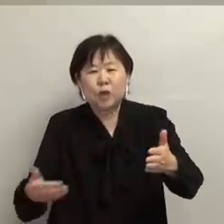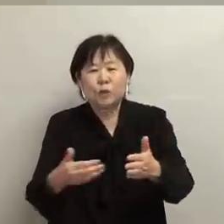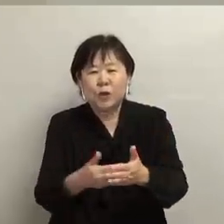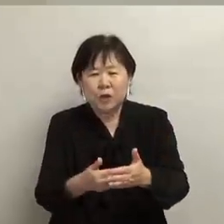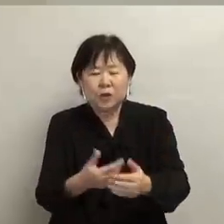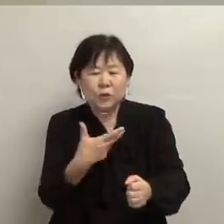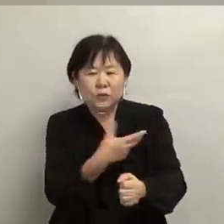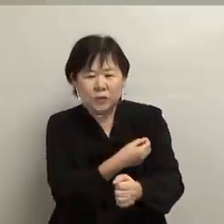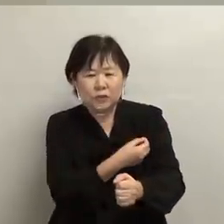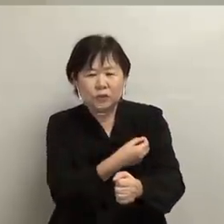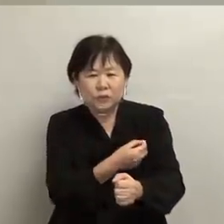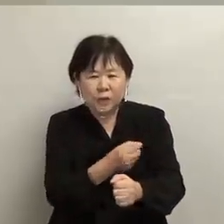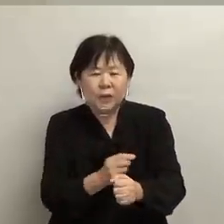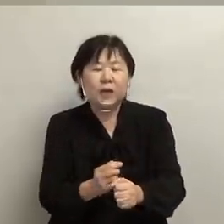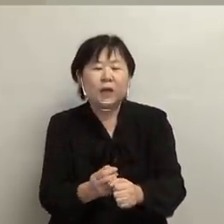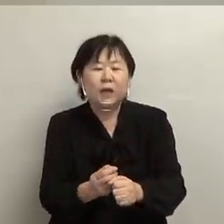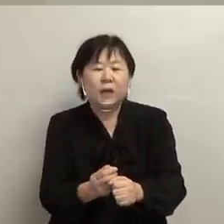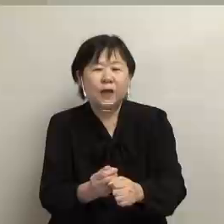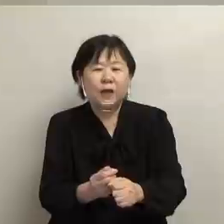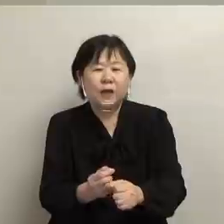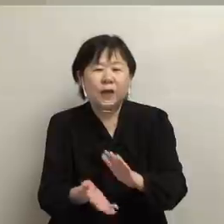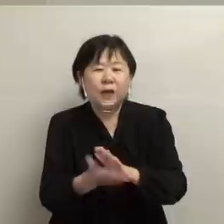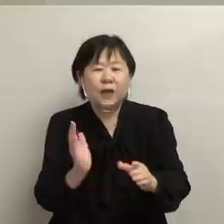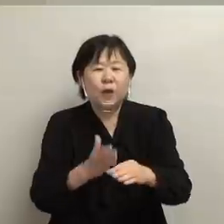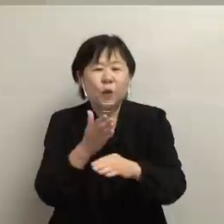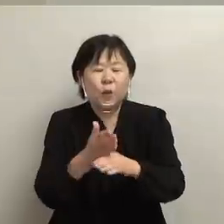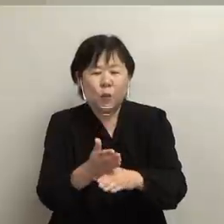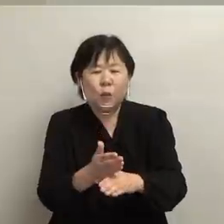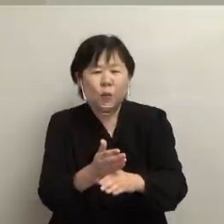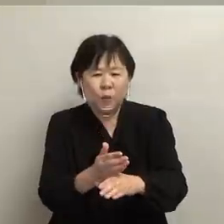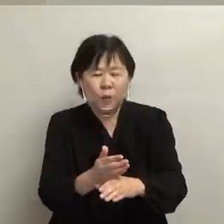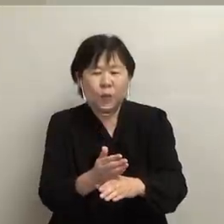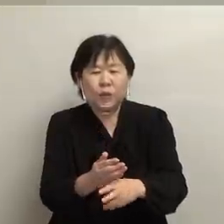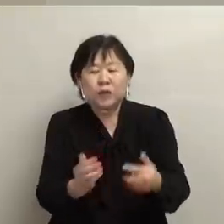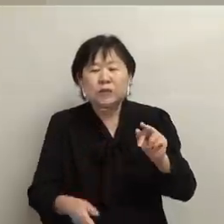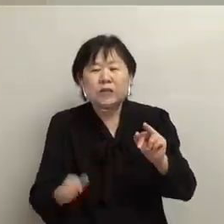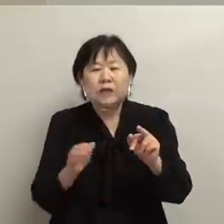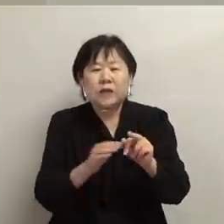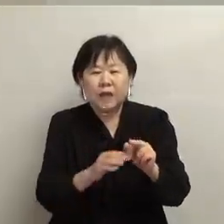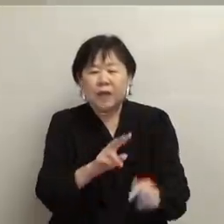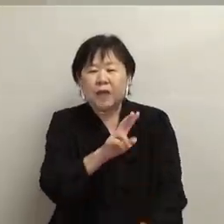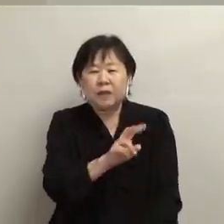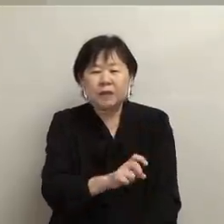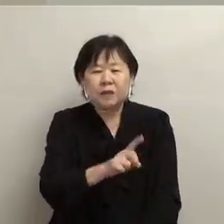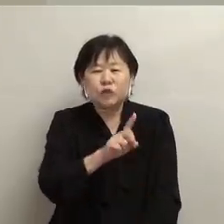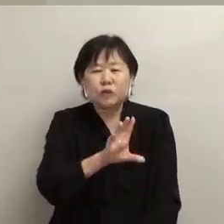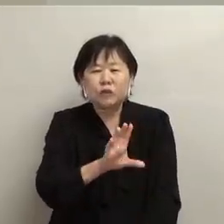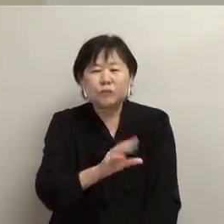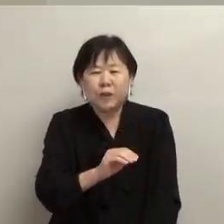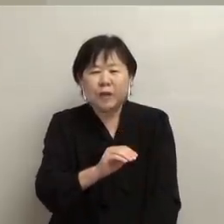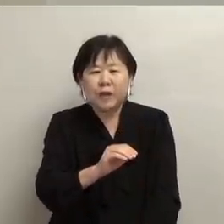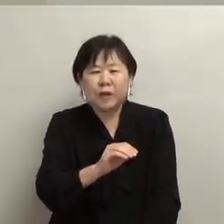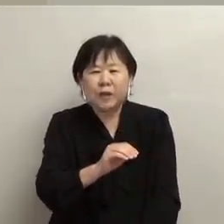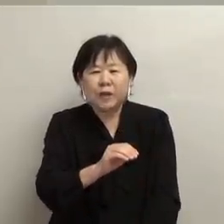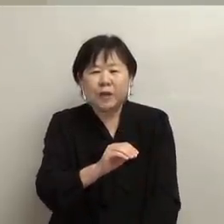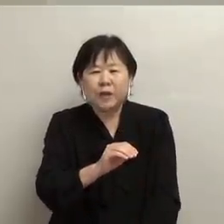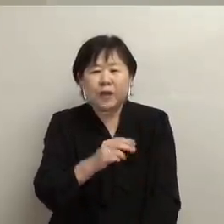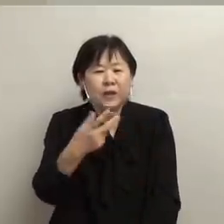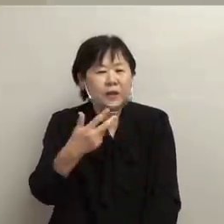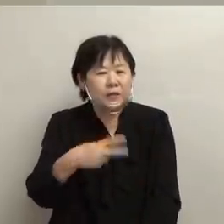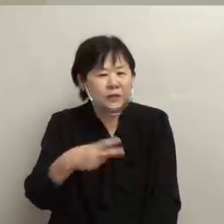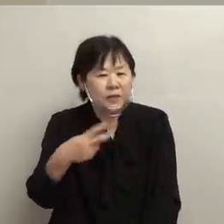は編多くチーン接種センターの方が21万20